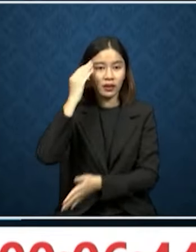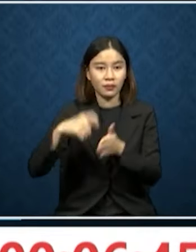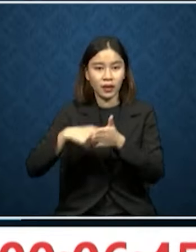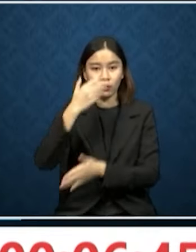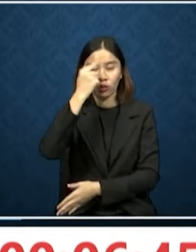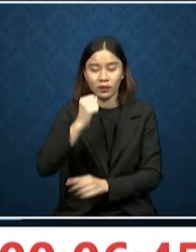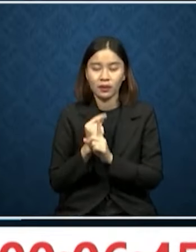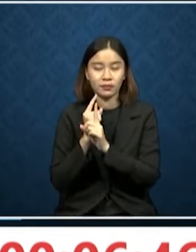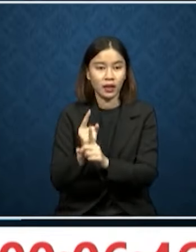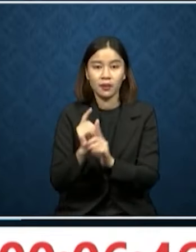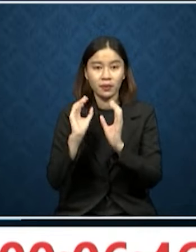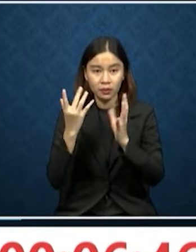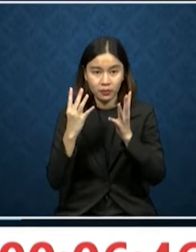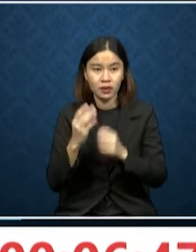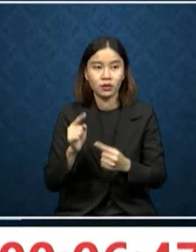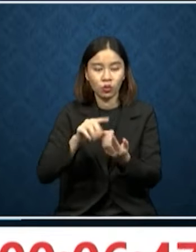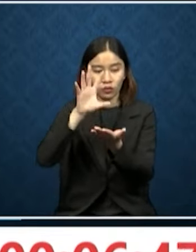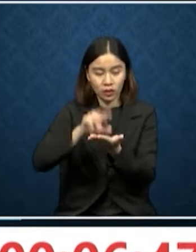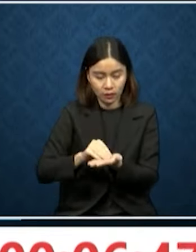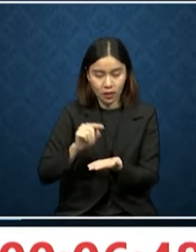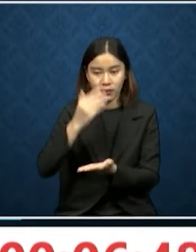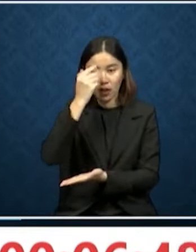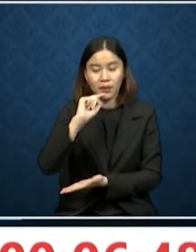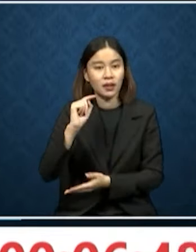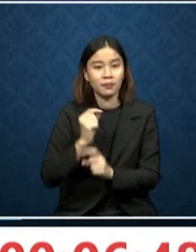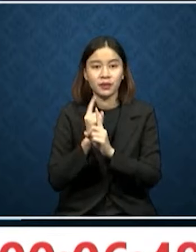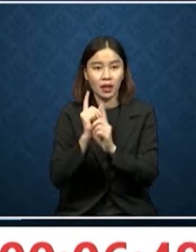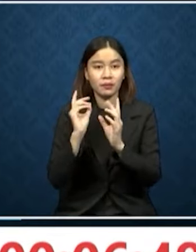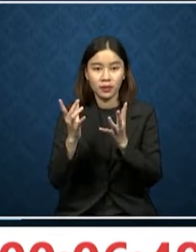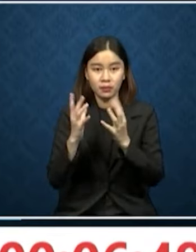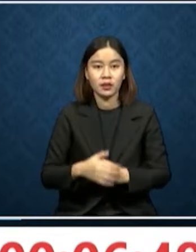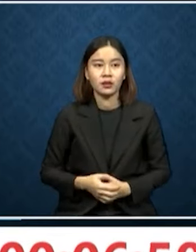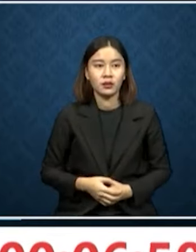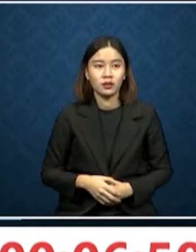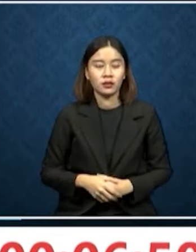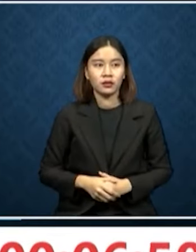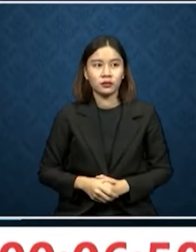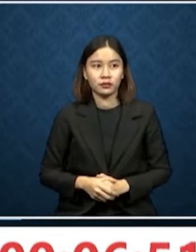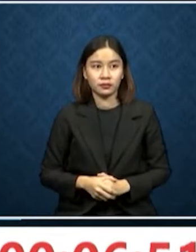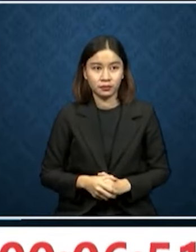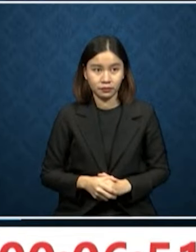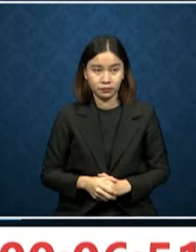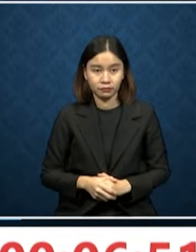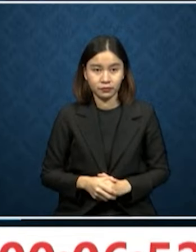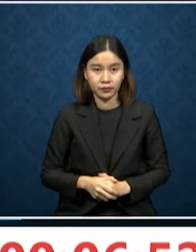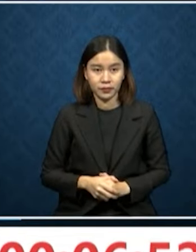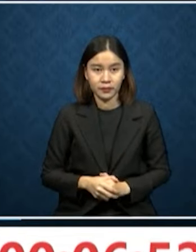ตุที่ไม่ทำตามที่บันทึกความเข้าใจร่วมกันเชื่อ